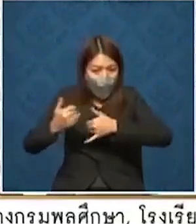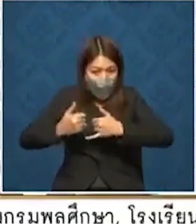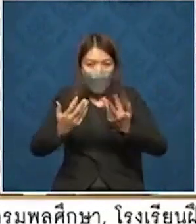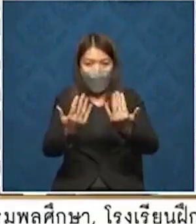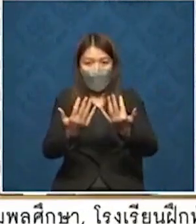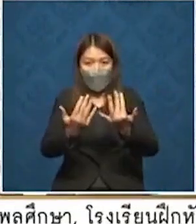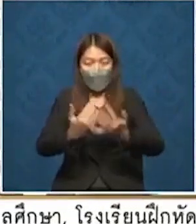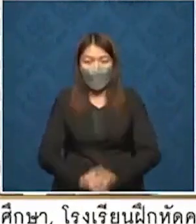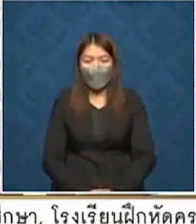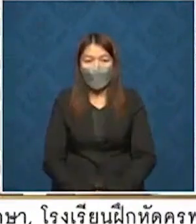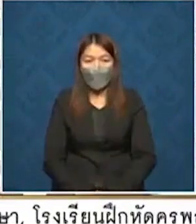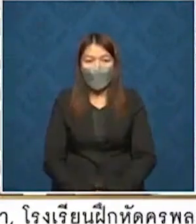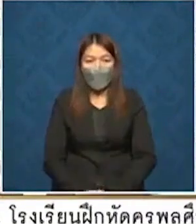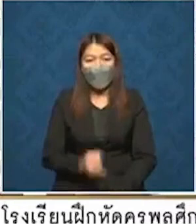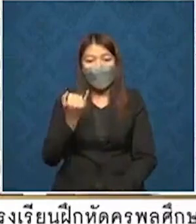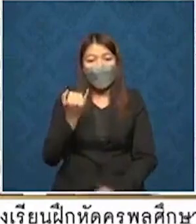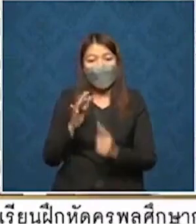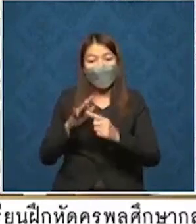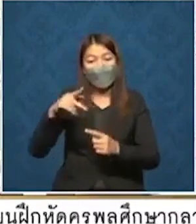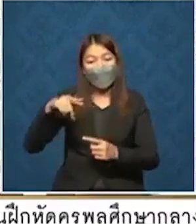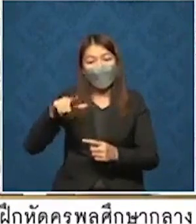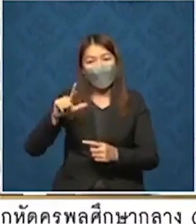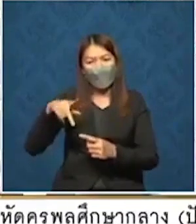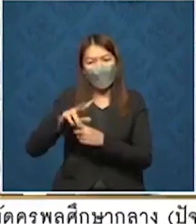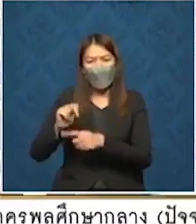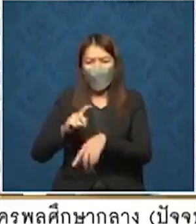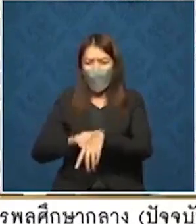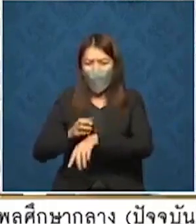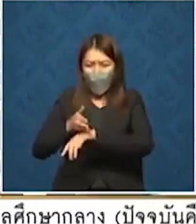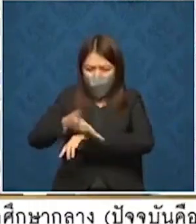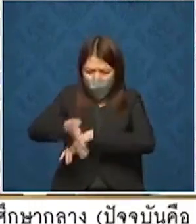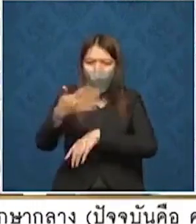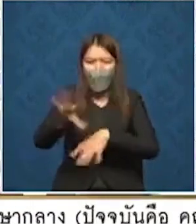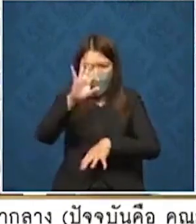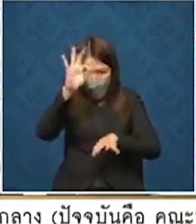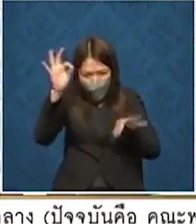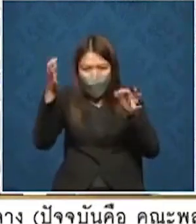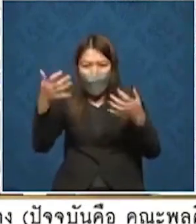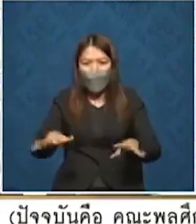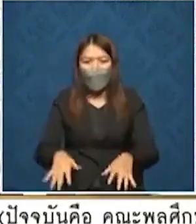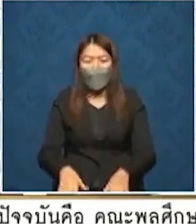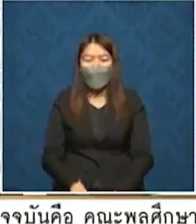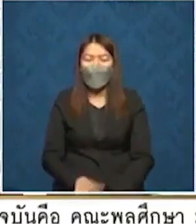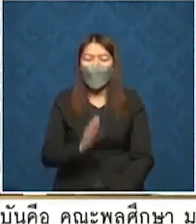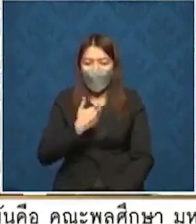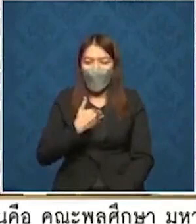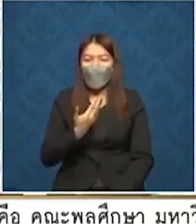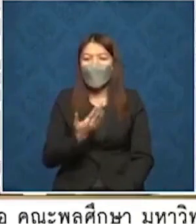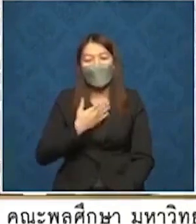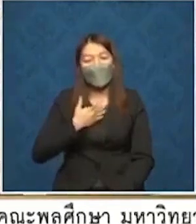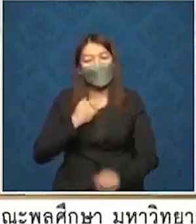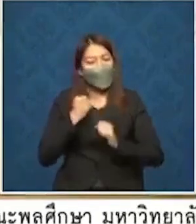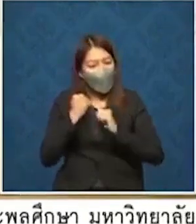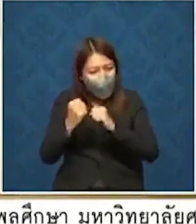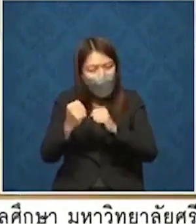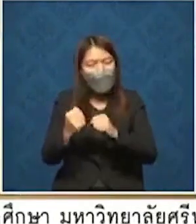เธ้นจุรพันธบอกว่าเรเวลามเริ่มมาแล้ว ก็ผมขออันิญานนะครับว่าผมจะใช้ควพยายาม